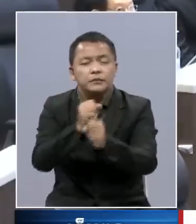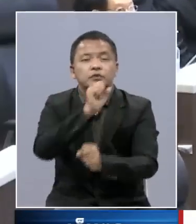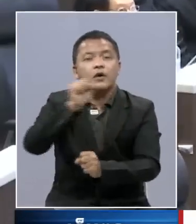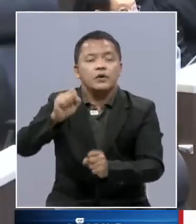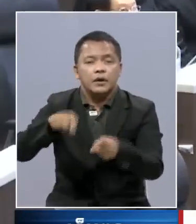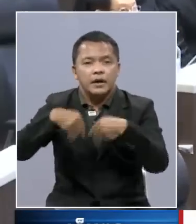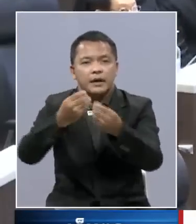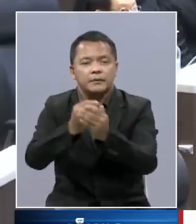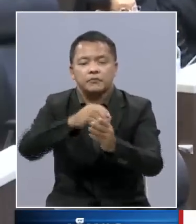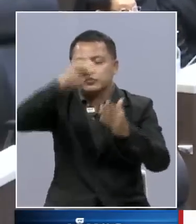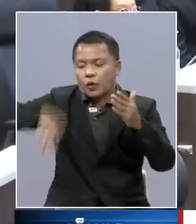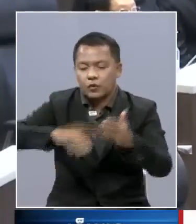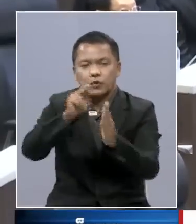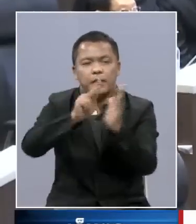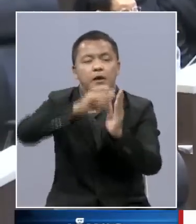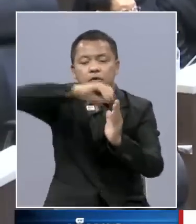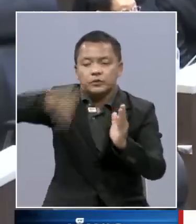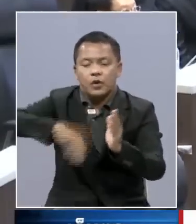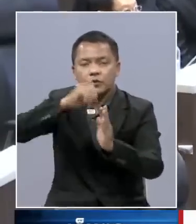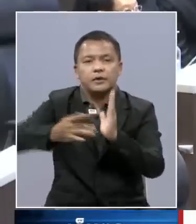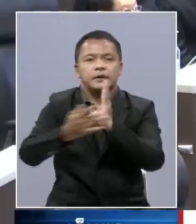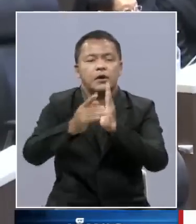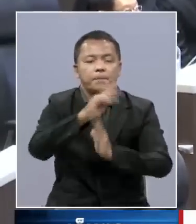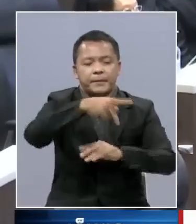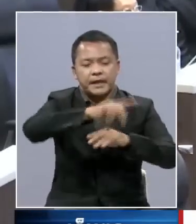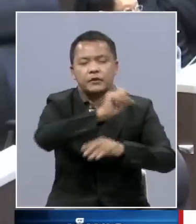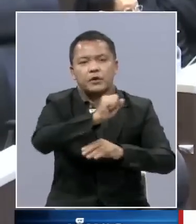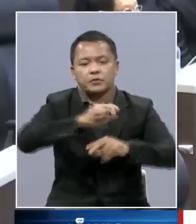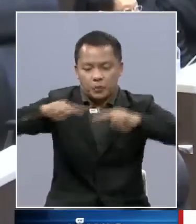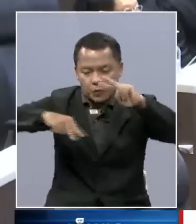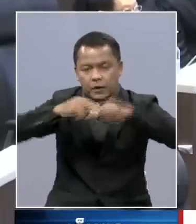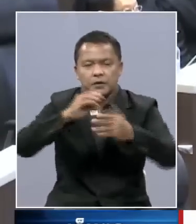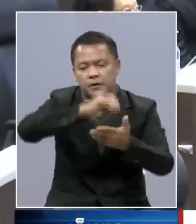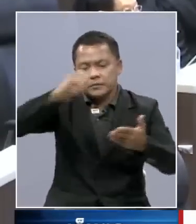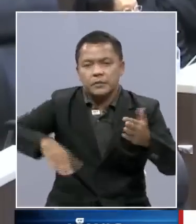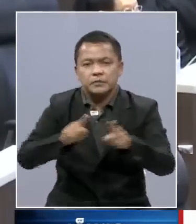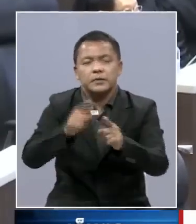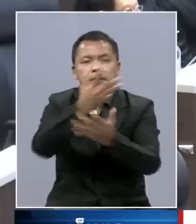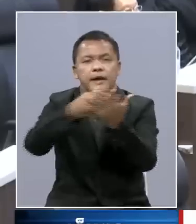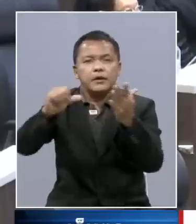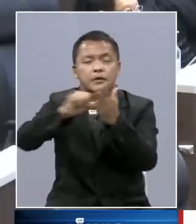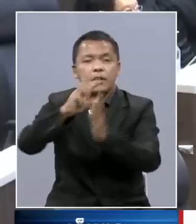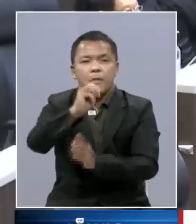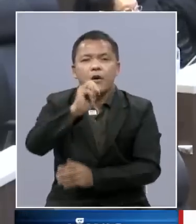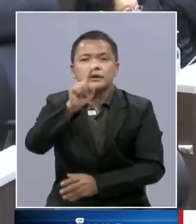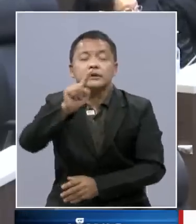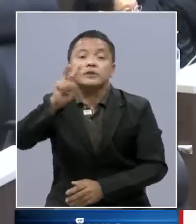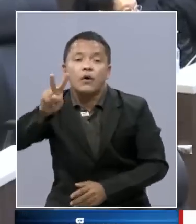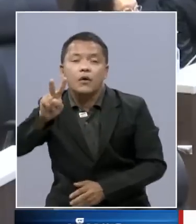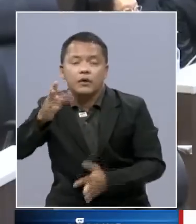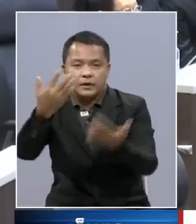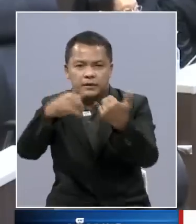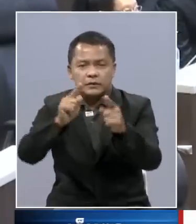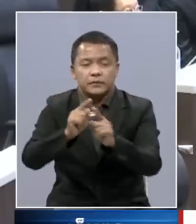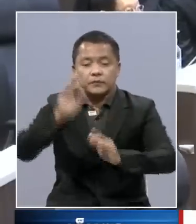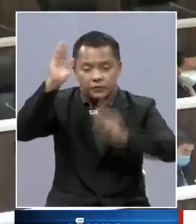ครับทำให้ถูกตีตกจากเทคนิคของประธานสภาที่เป็นคนคุมเกมนะครับอย่างร่างแก้ไขมาตรา 1-2 แล้วก็ในกร